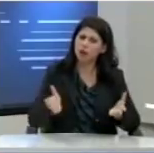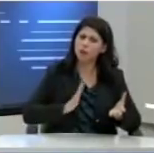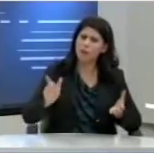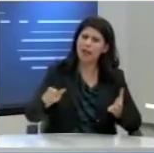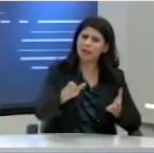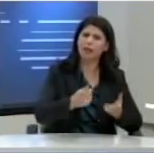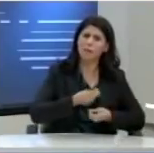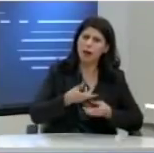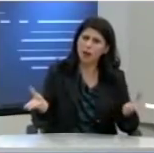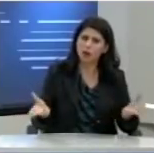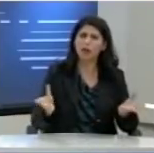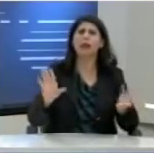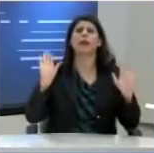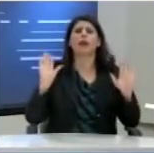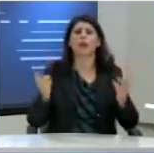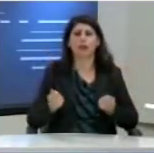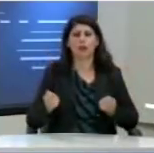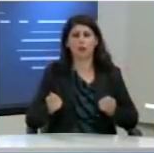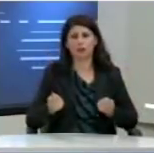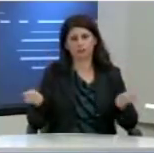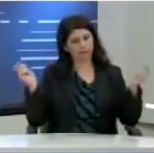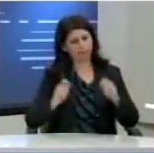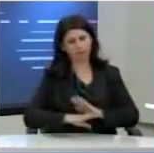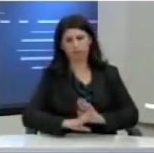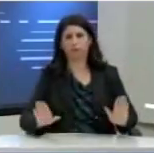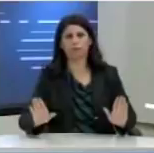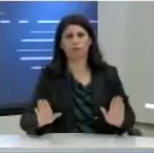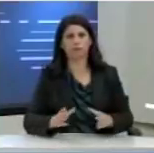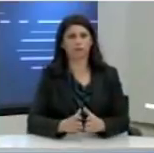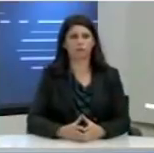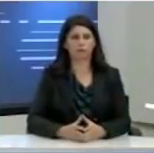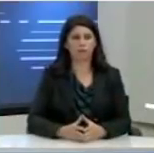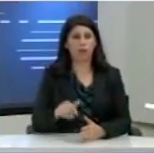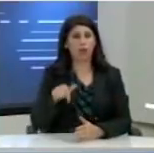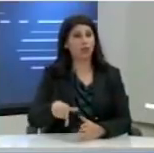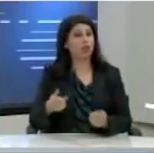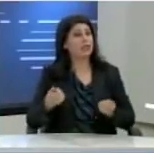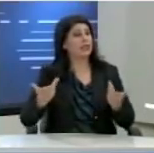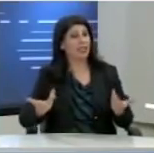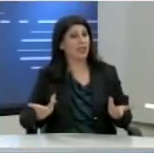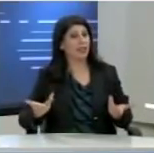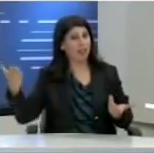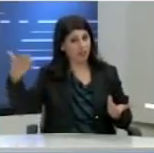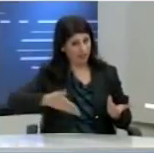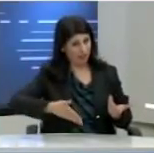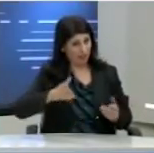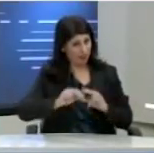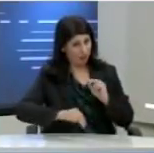πελατειακή παροχή και ότι δεν γίνεται, είναι ανέφικτο. Τώρα τι θα κάνετε, θα έρθετε να την